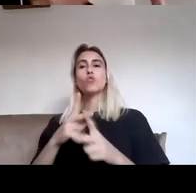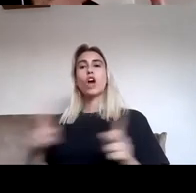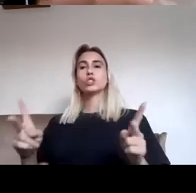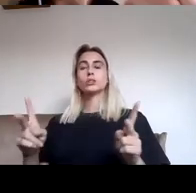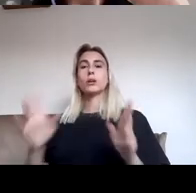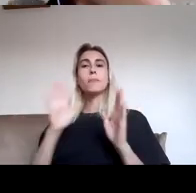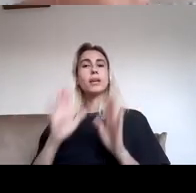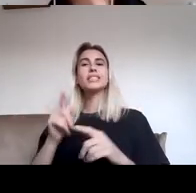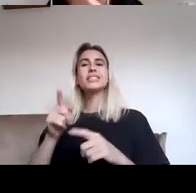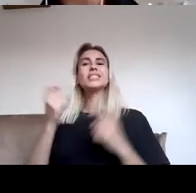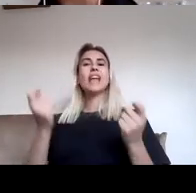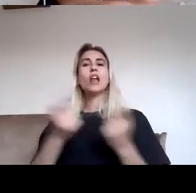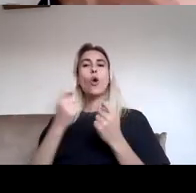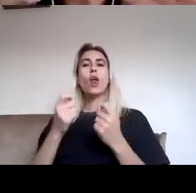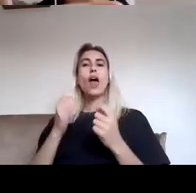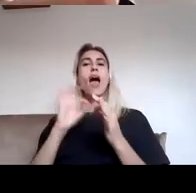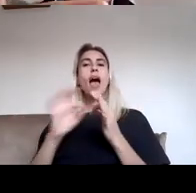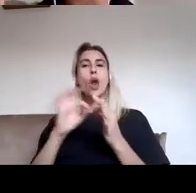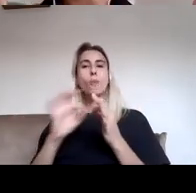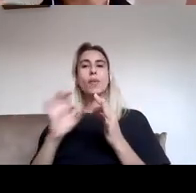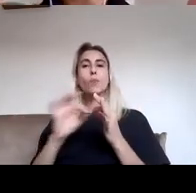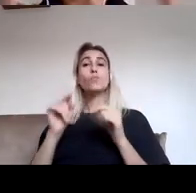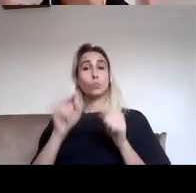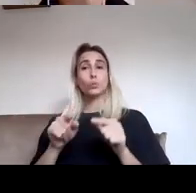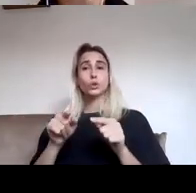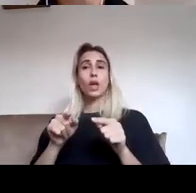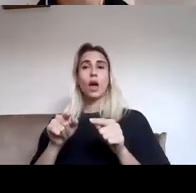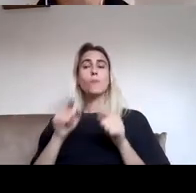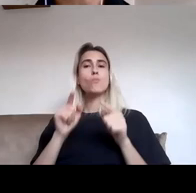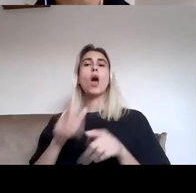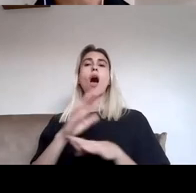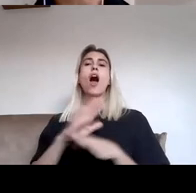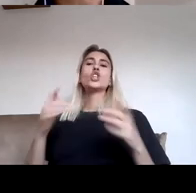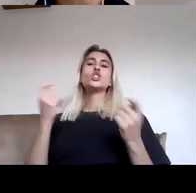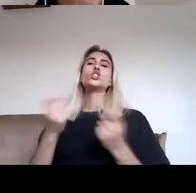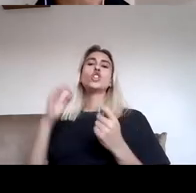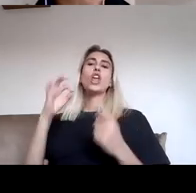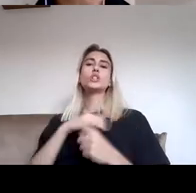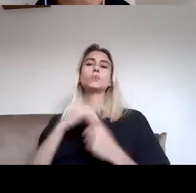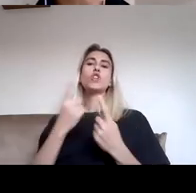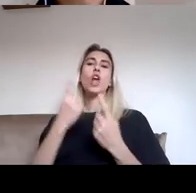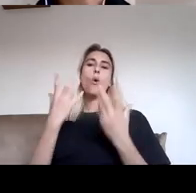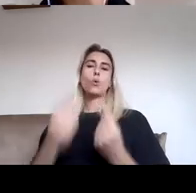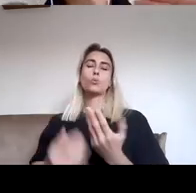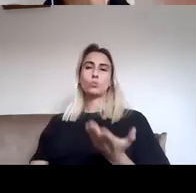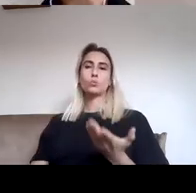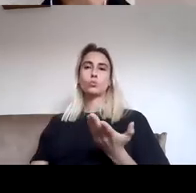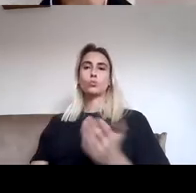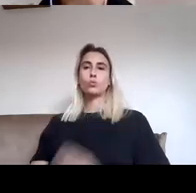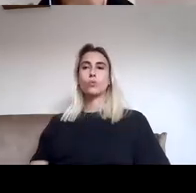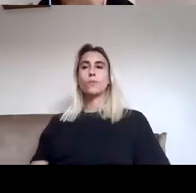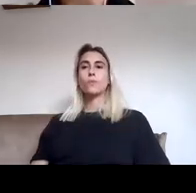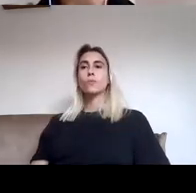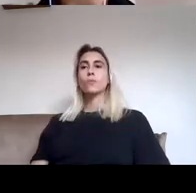madem sektör, madem ekonomi, madem buysa o zaman bu da artık işe yarayacak bir şey haline gelmiş durumda. Yani bunu eğer